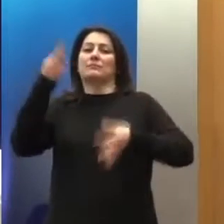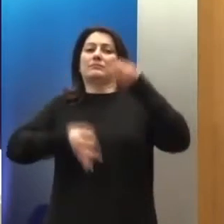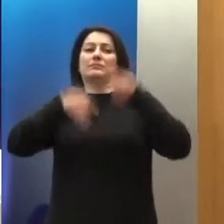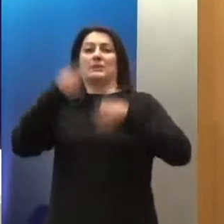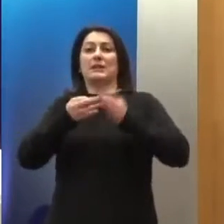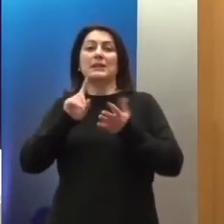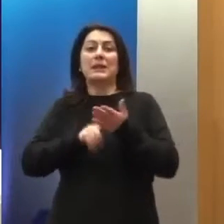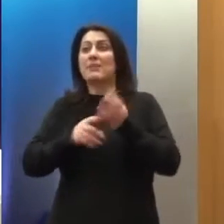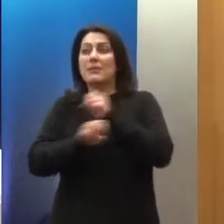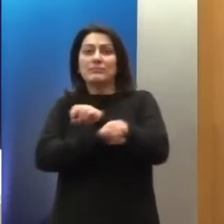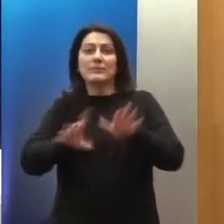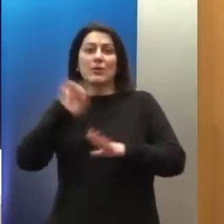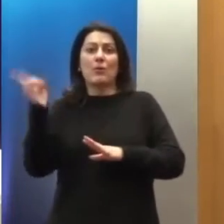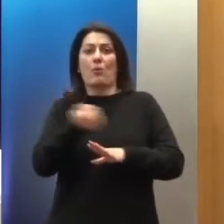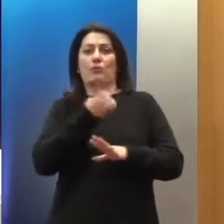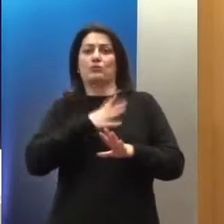γίνεται γνωστό.